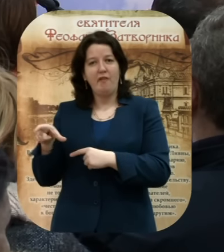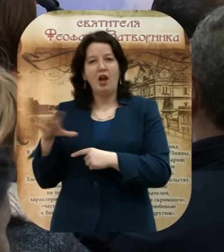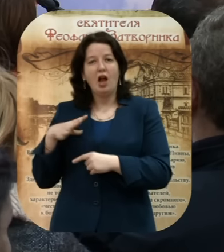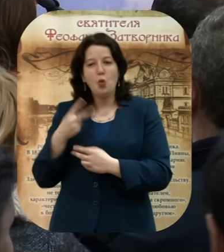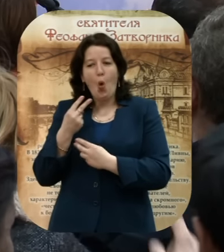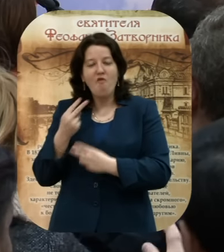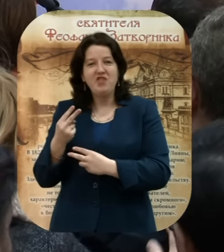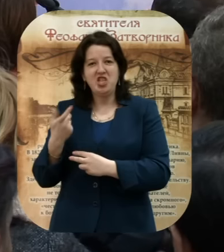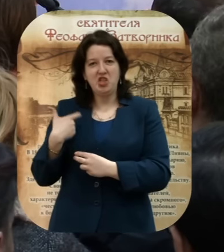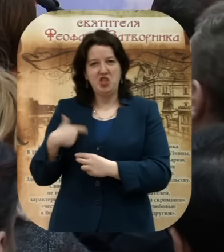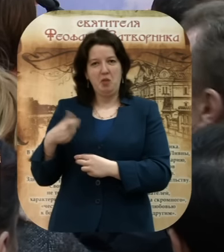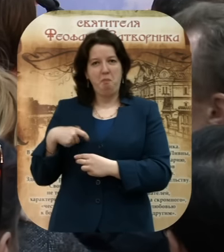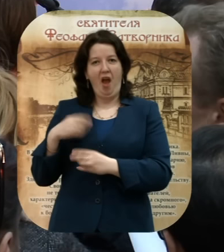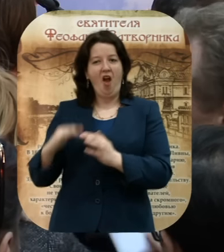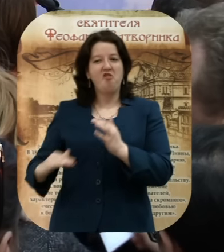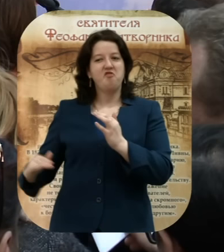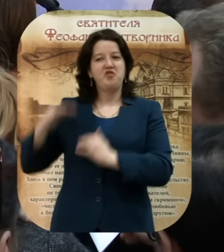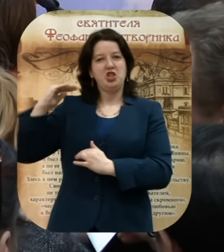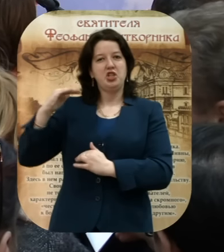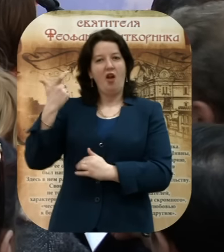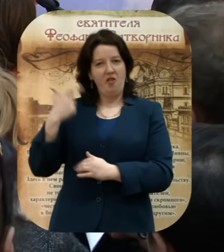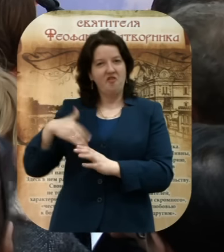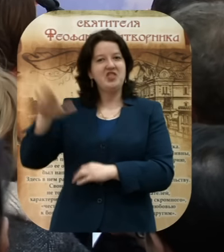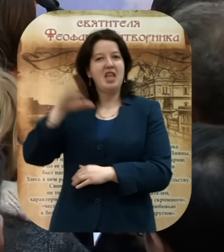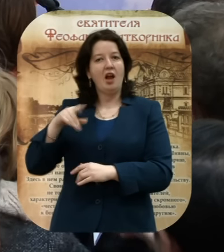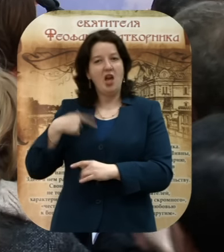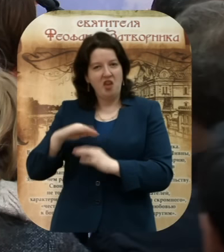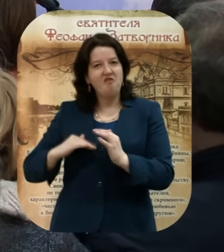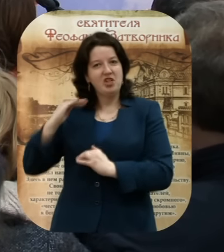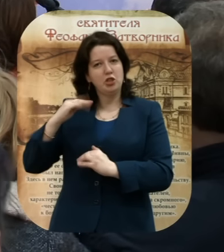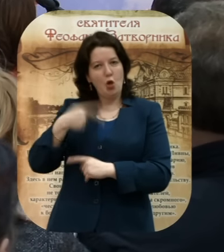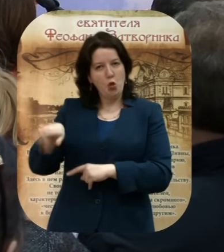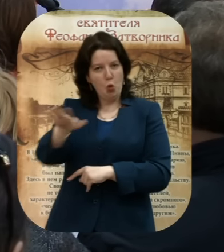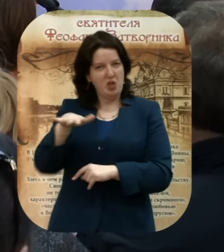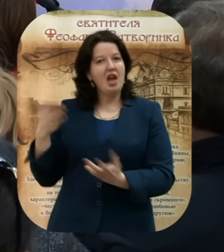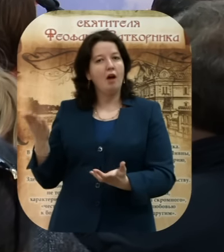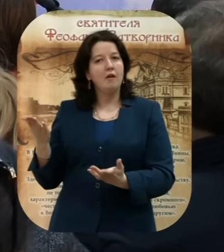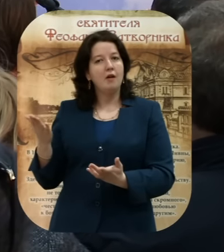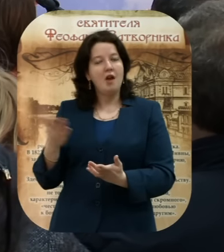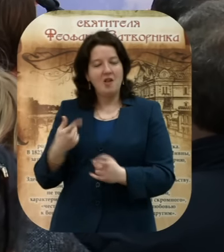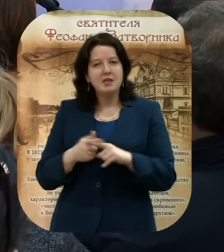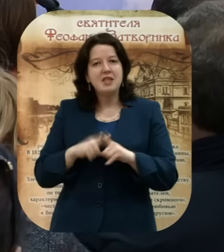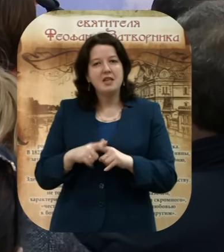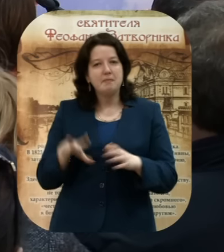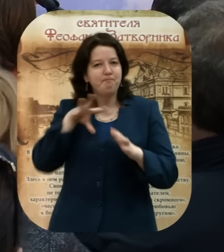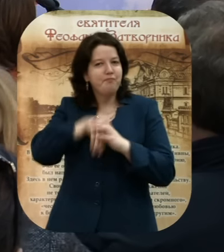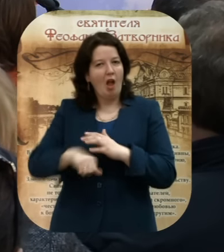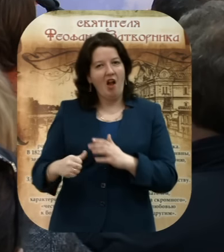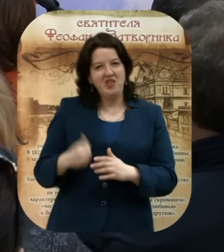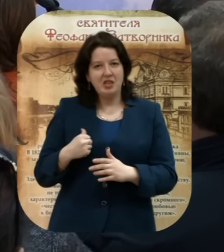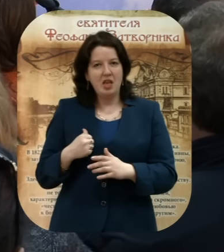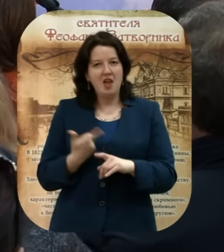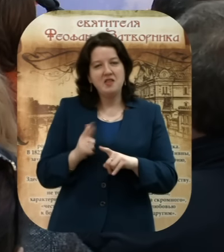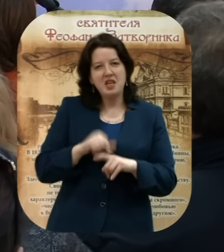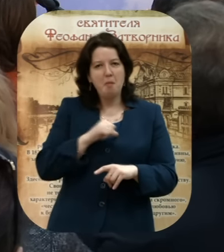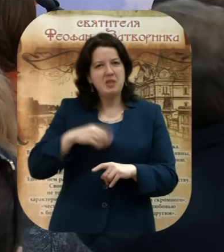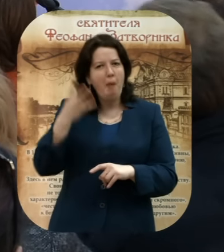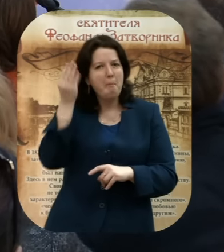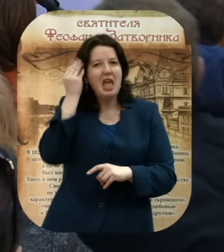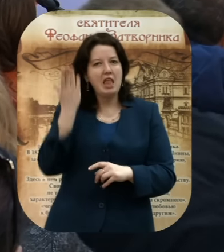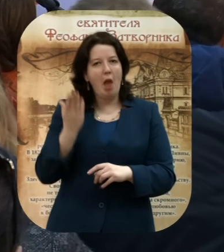который видит себя выше всех и выше других. С этой гордыней, с этим самомнением.